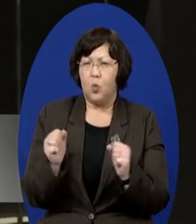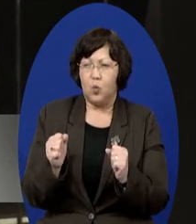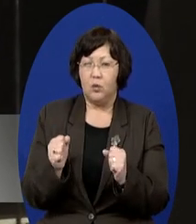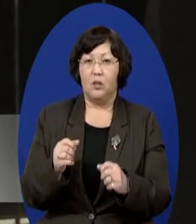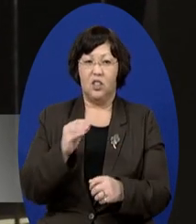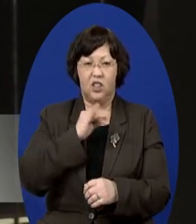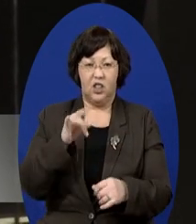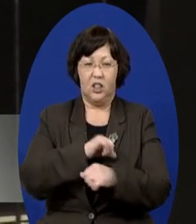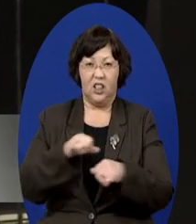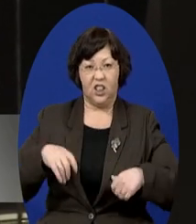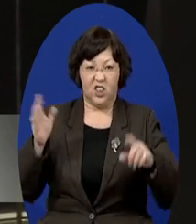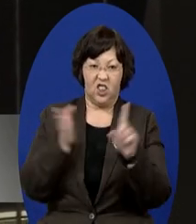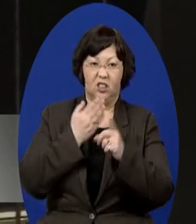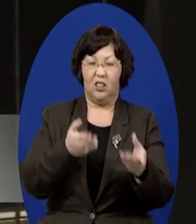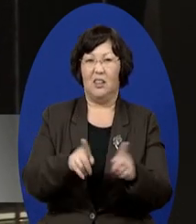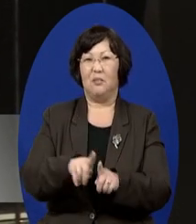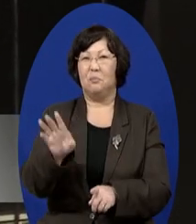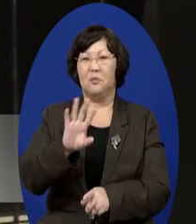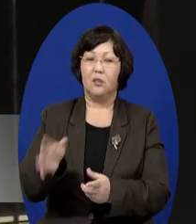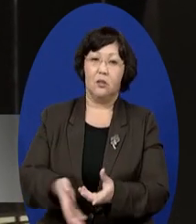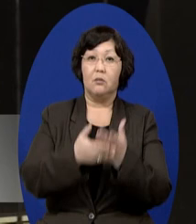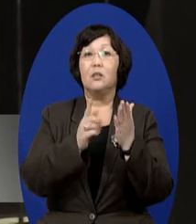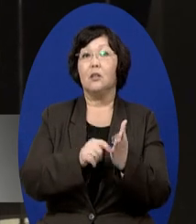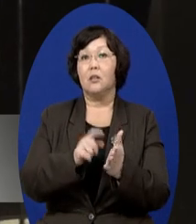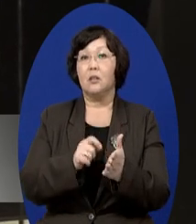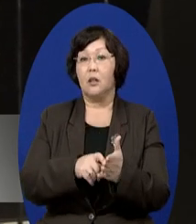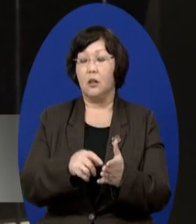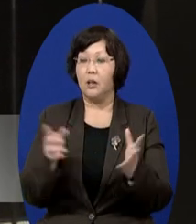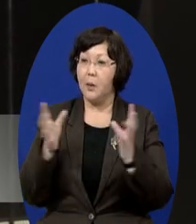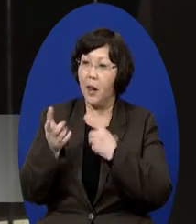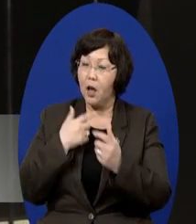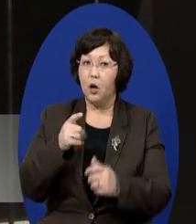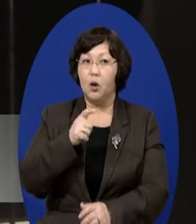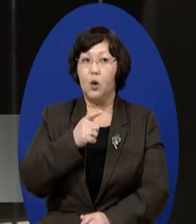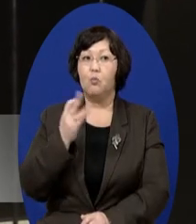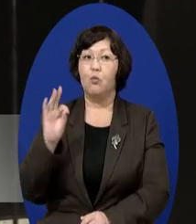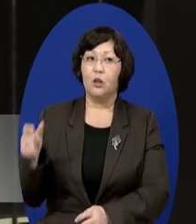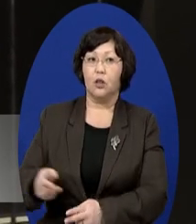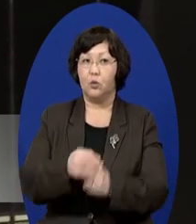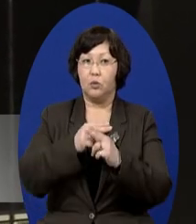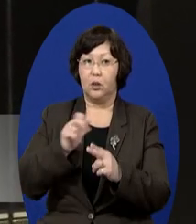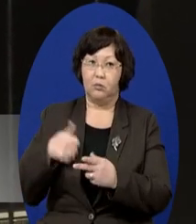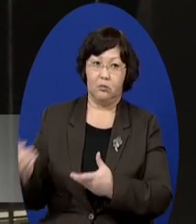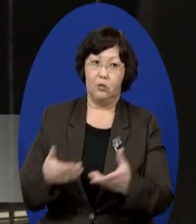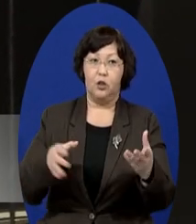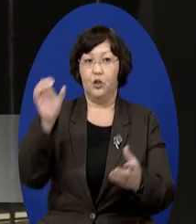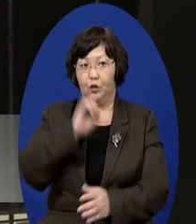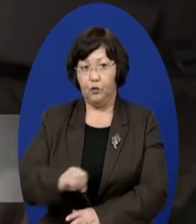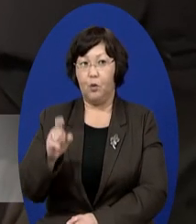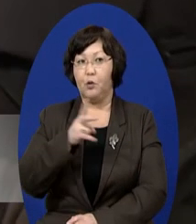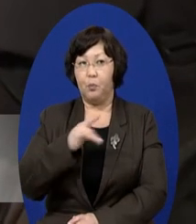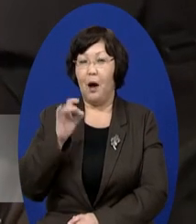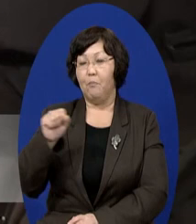биш, харин дэмжих цаг ирсэн гэж бодож байна. Хилэлцээрээр бид хүмүүлийн тусламжийг эрчимжүүлэх Европын Холбоо, Америк нэгдсэн улсын